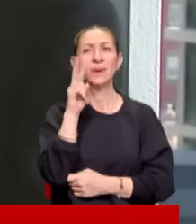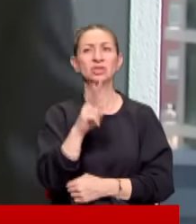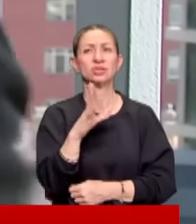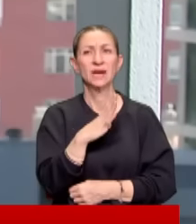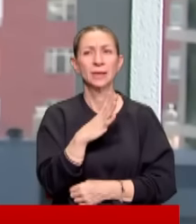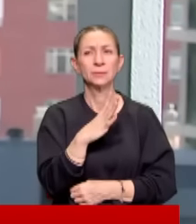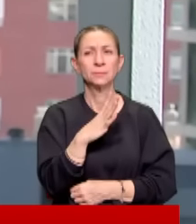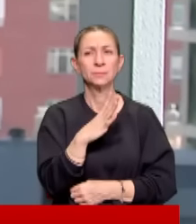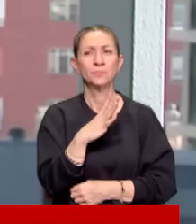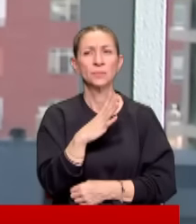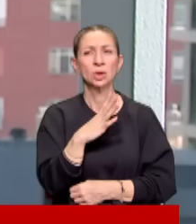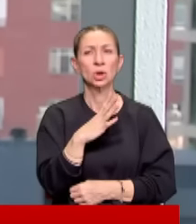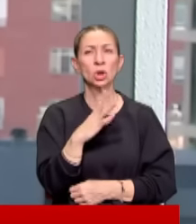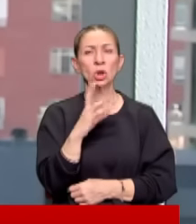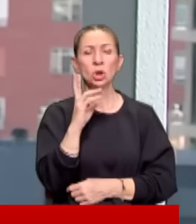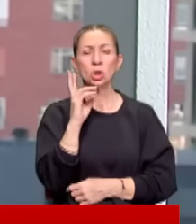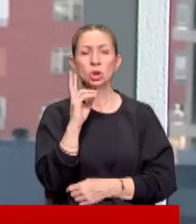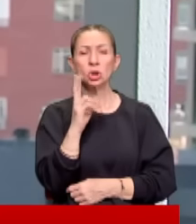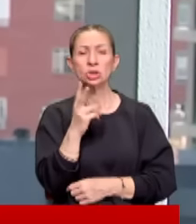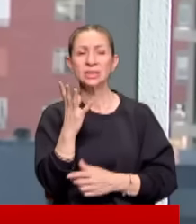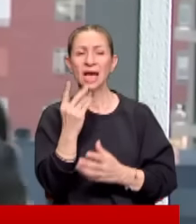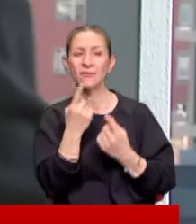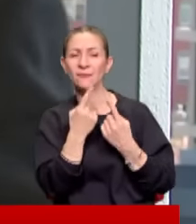var. Görece daha seküler